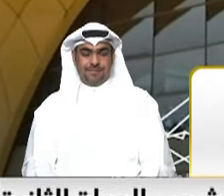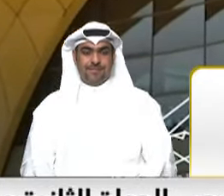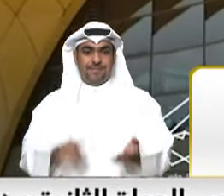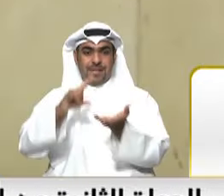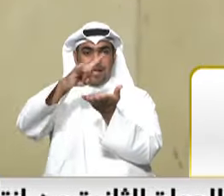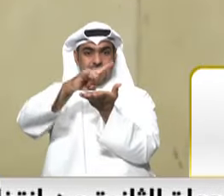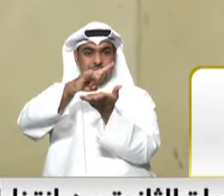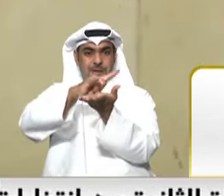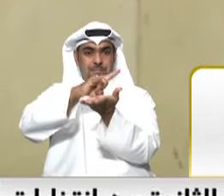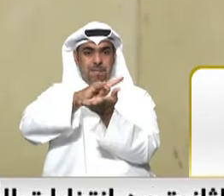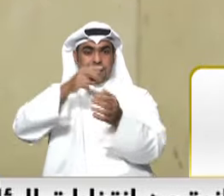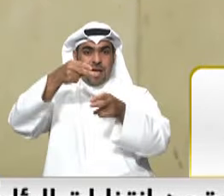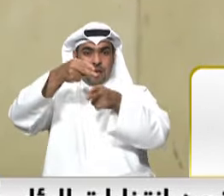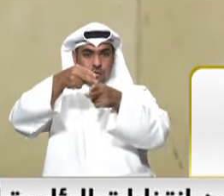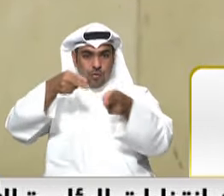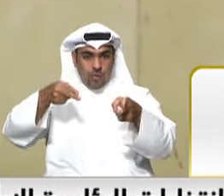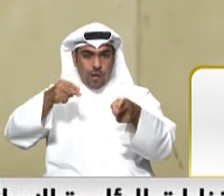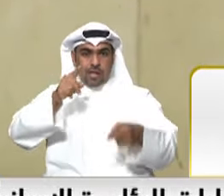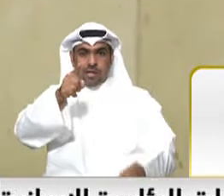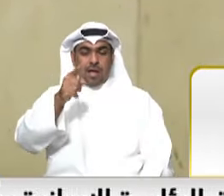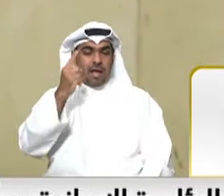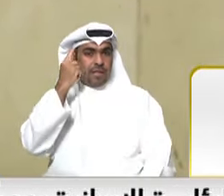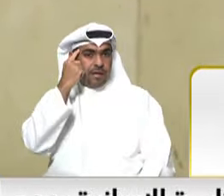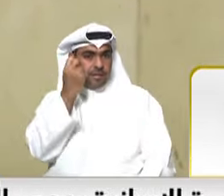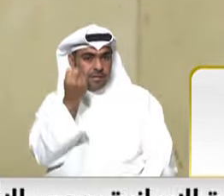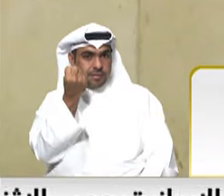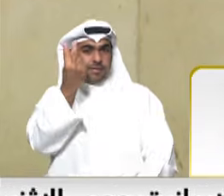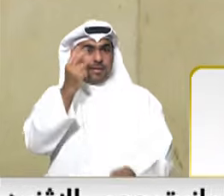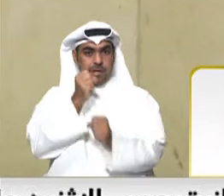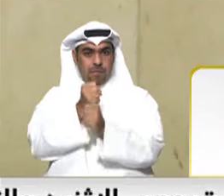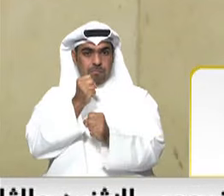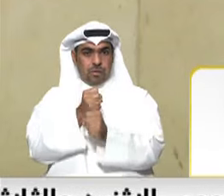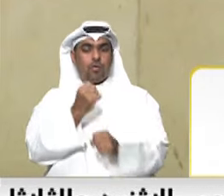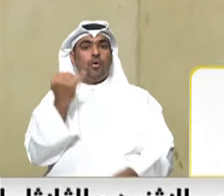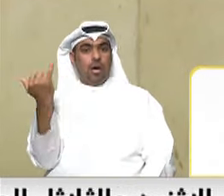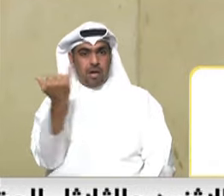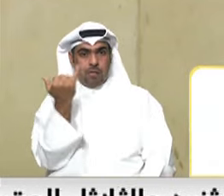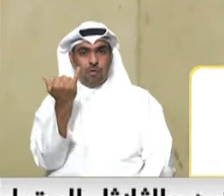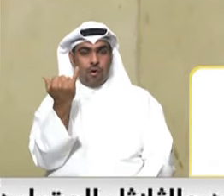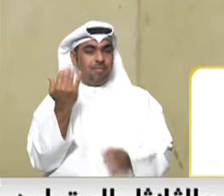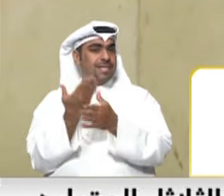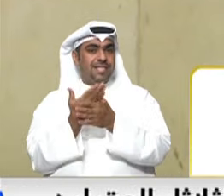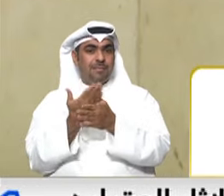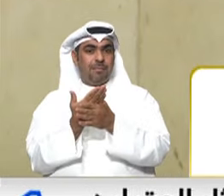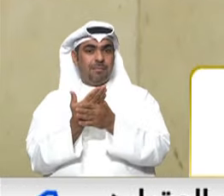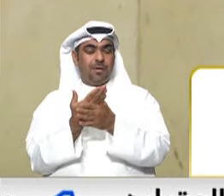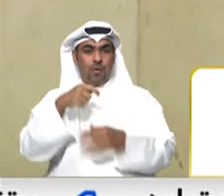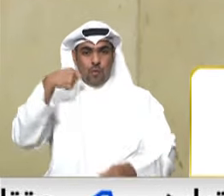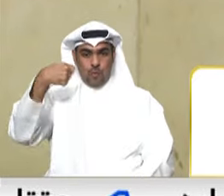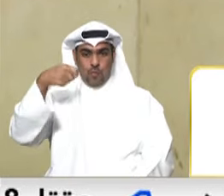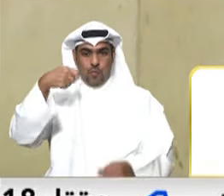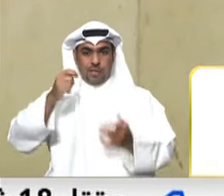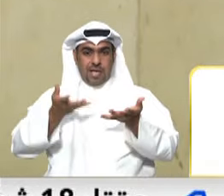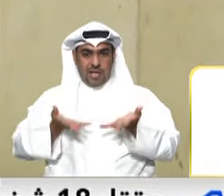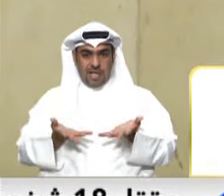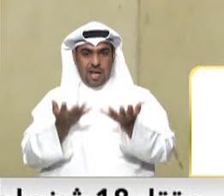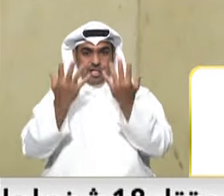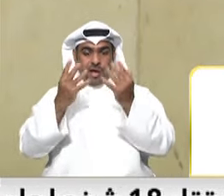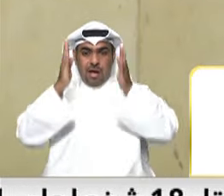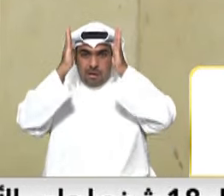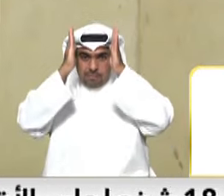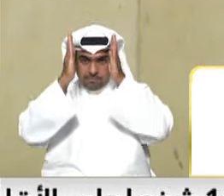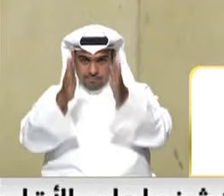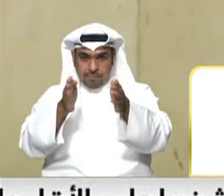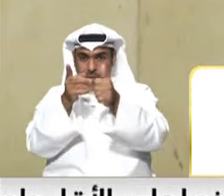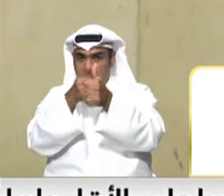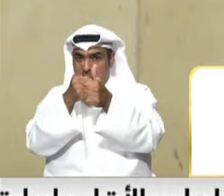الدولي واحد من أهم مشاريع في وزارة الأشغال العامة، ويحقق ركيزة من ركائز خطة التنمية داخل الوزارة، وأيضا